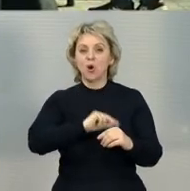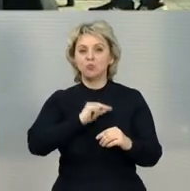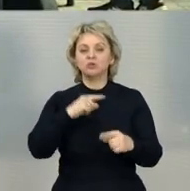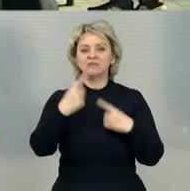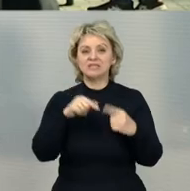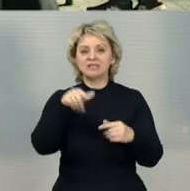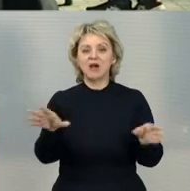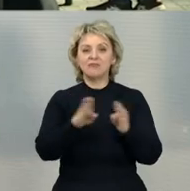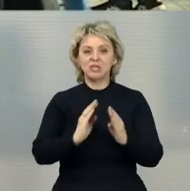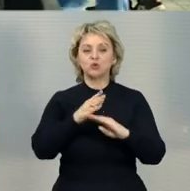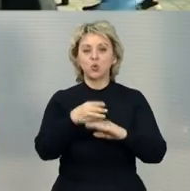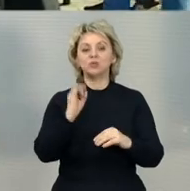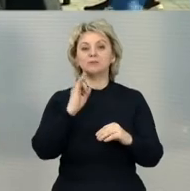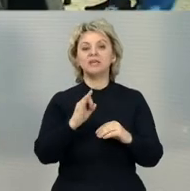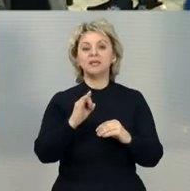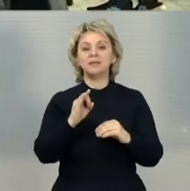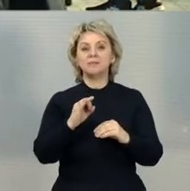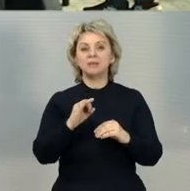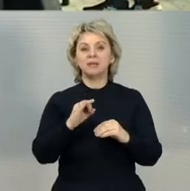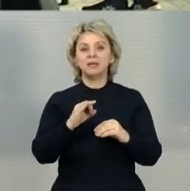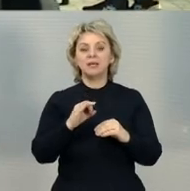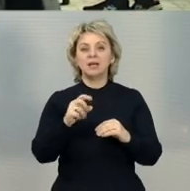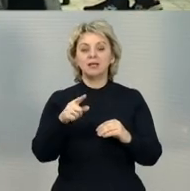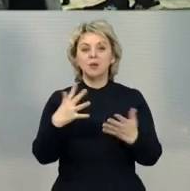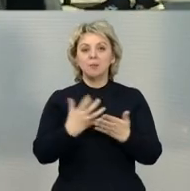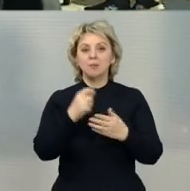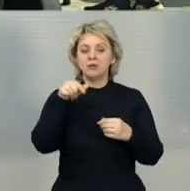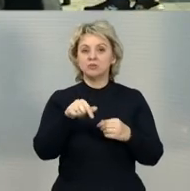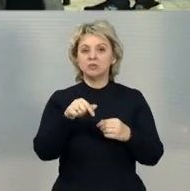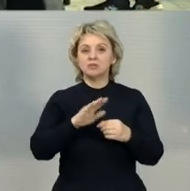всегда вместе ходим. И у нас задача...